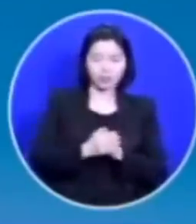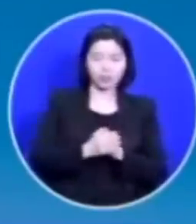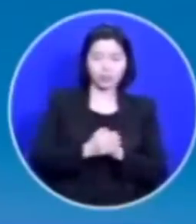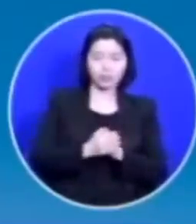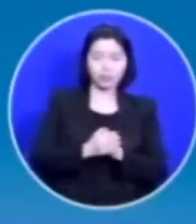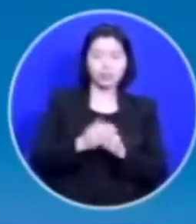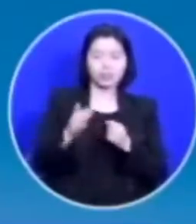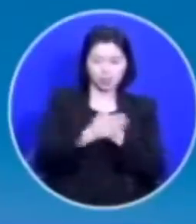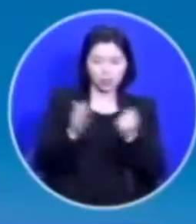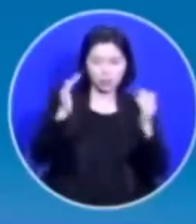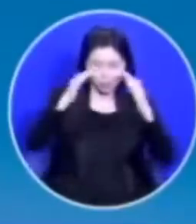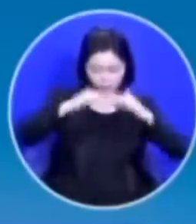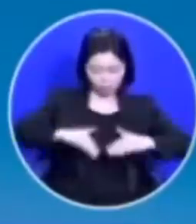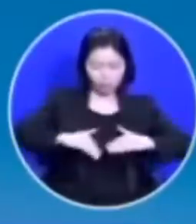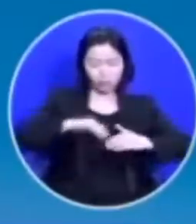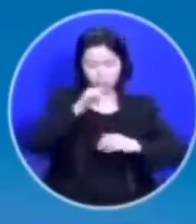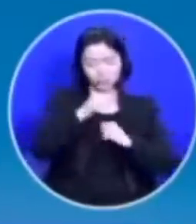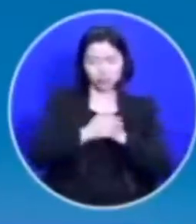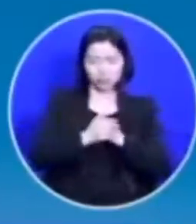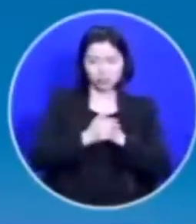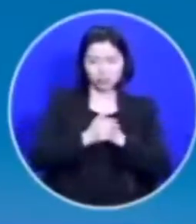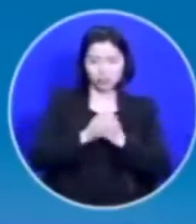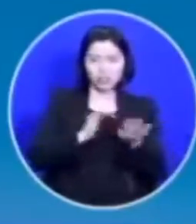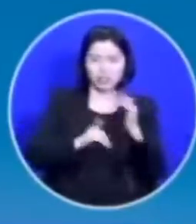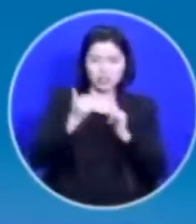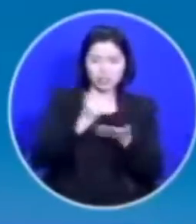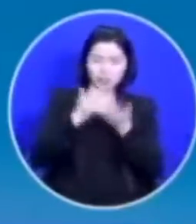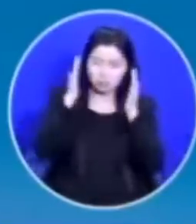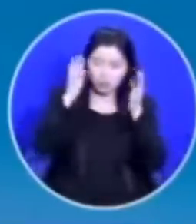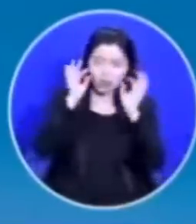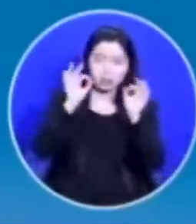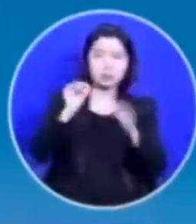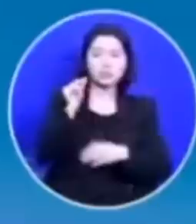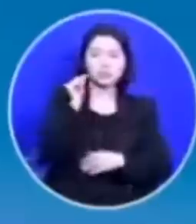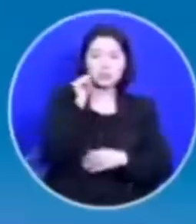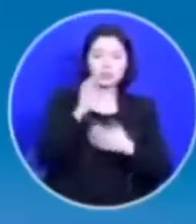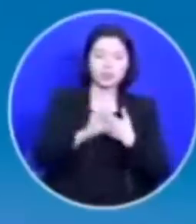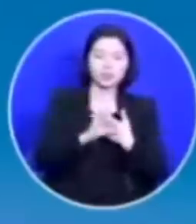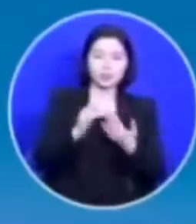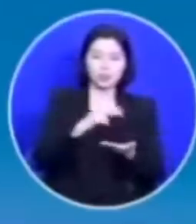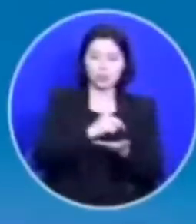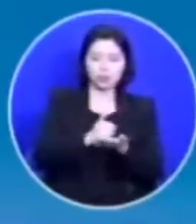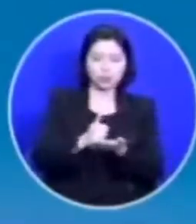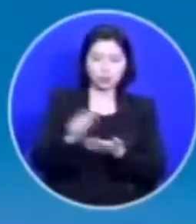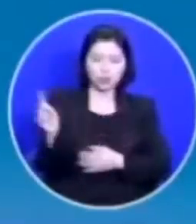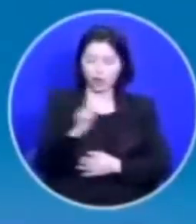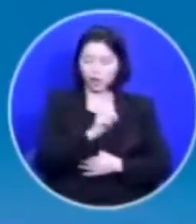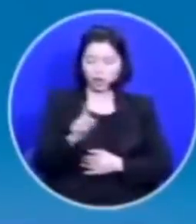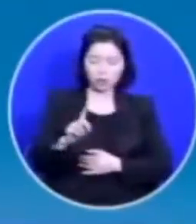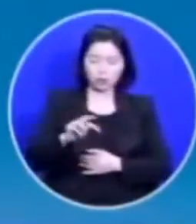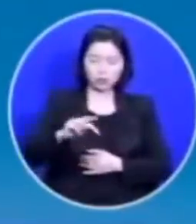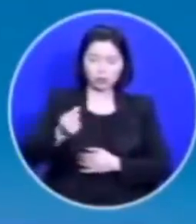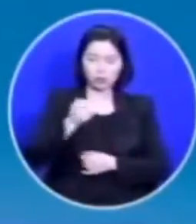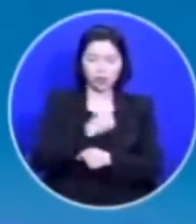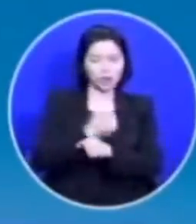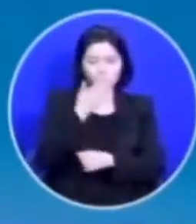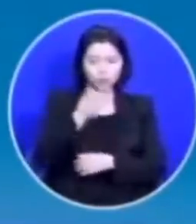그래서 무너지는 거예요 예수님 바라보지 못하면 주님도 아무것도 하실 수가 없어요